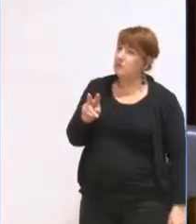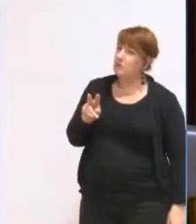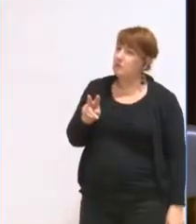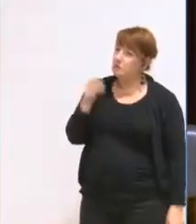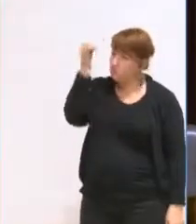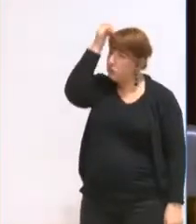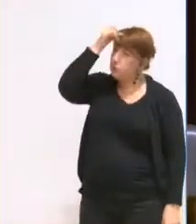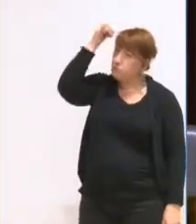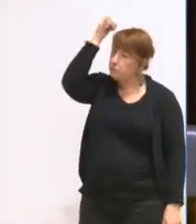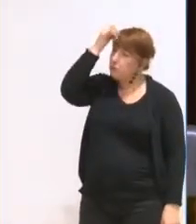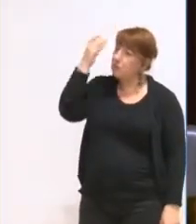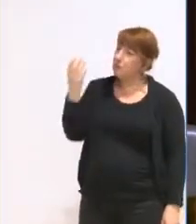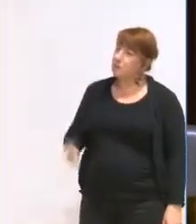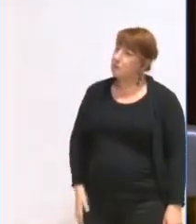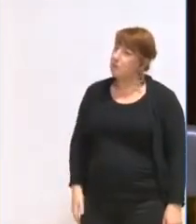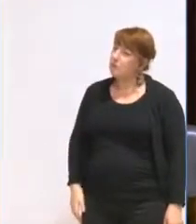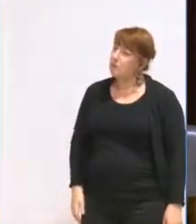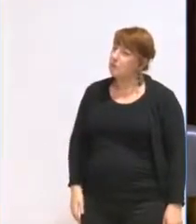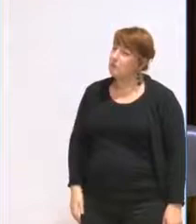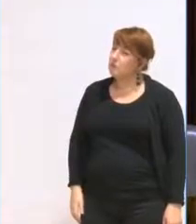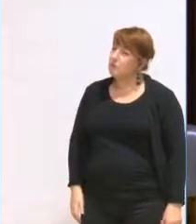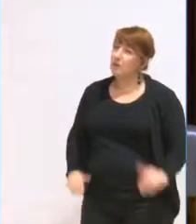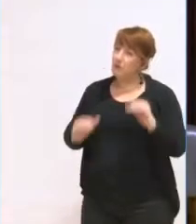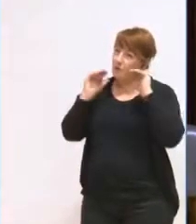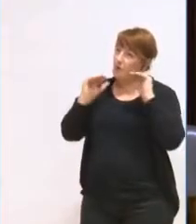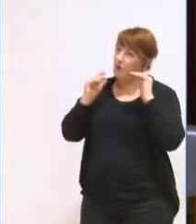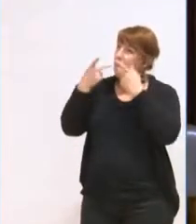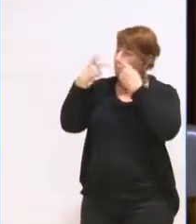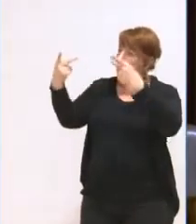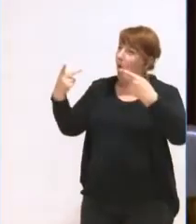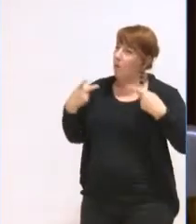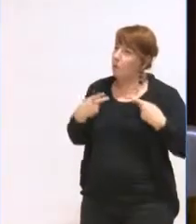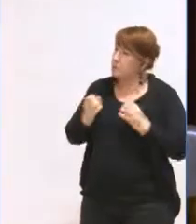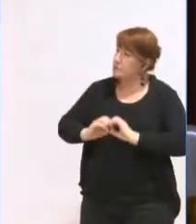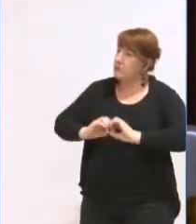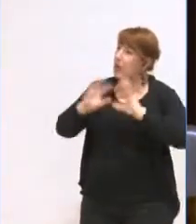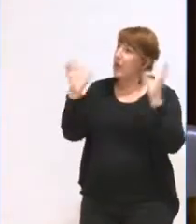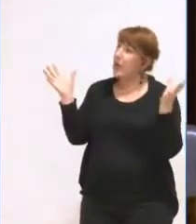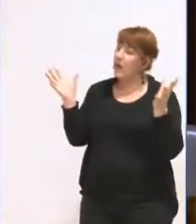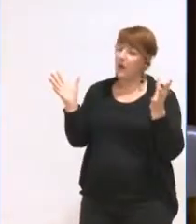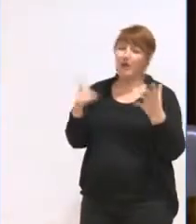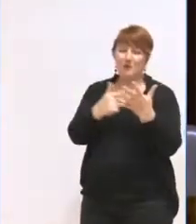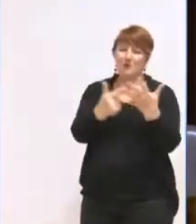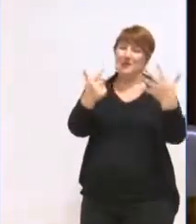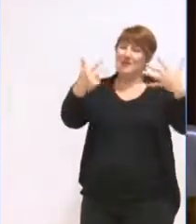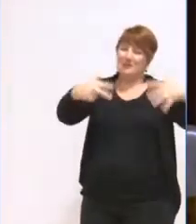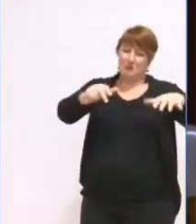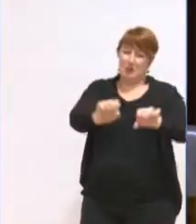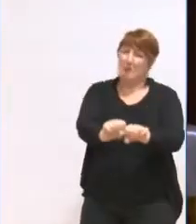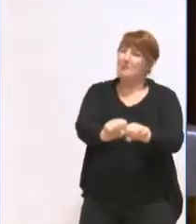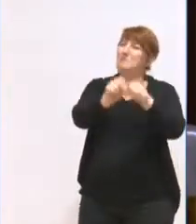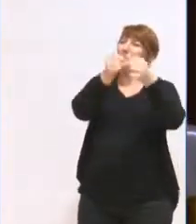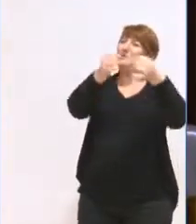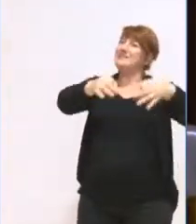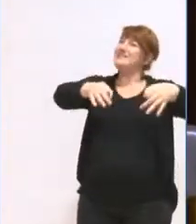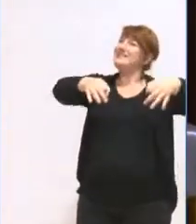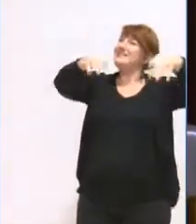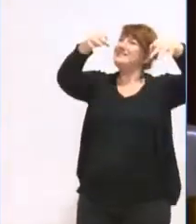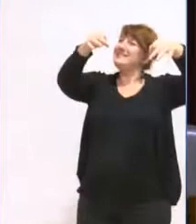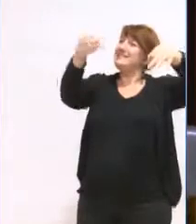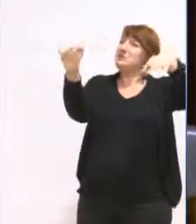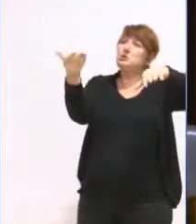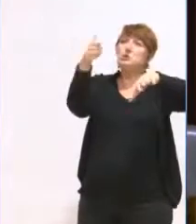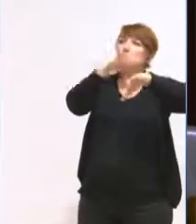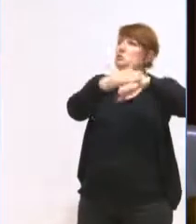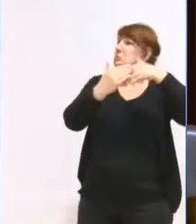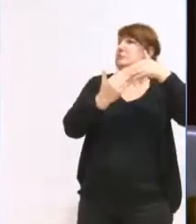pas et si en fait on n'est pas quand même en train de nous annoncer qu'après une pause en 2018, il risque de ne pas y avoir d'autre